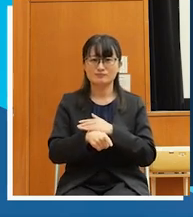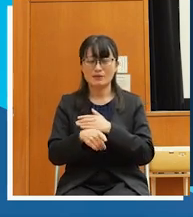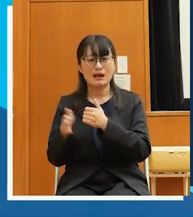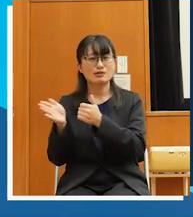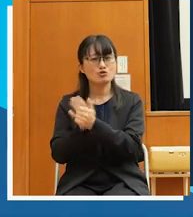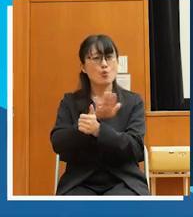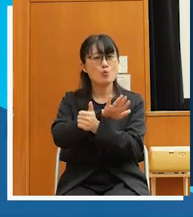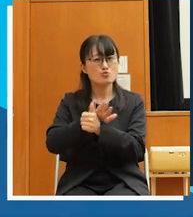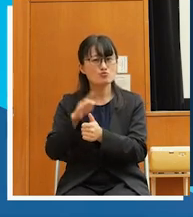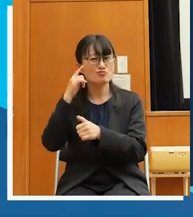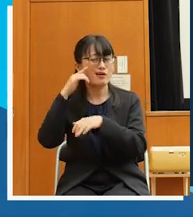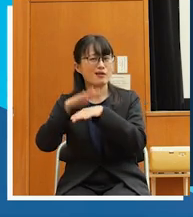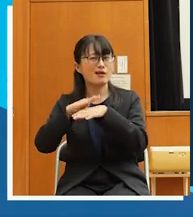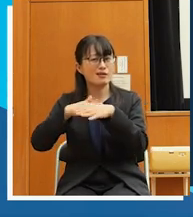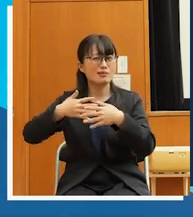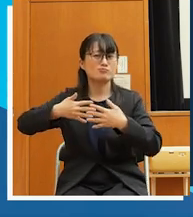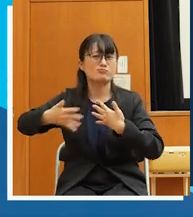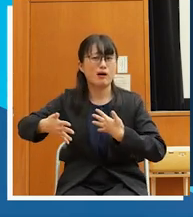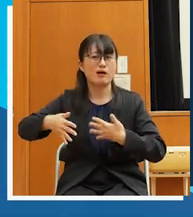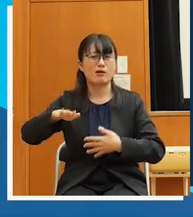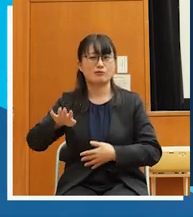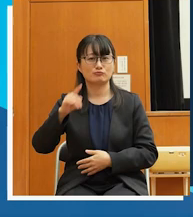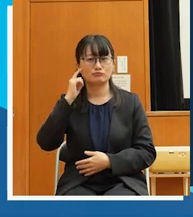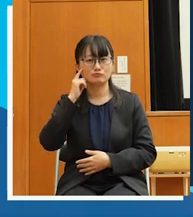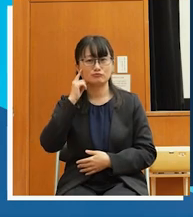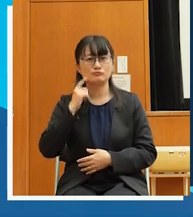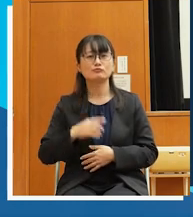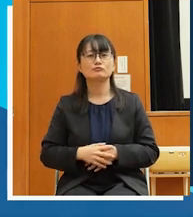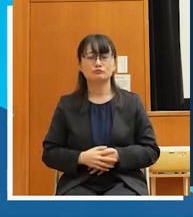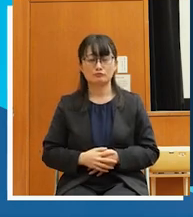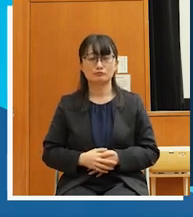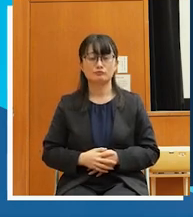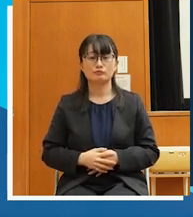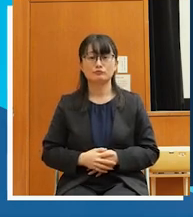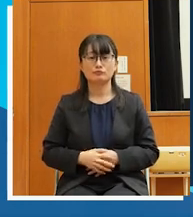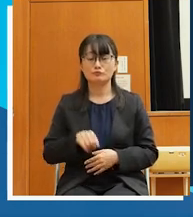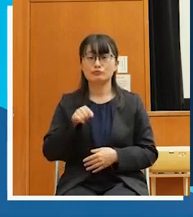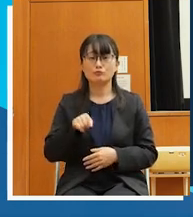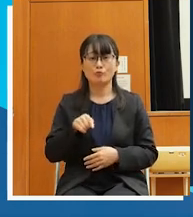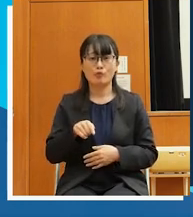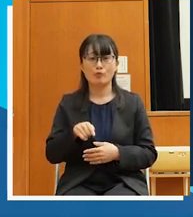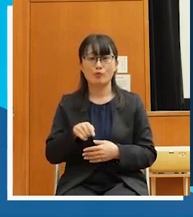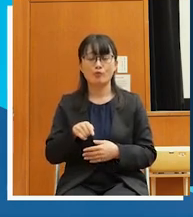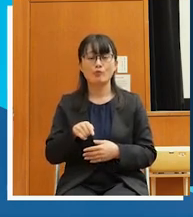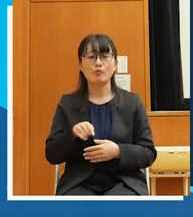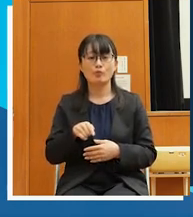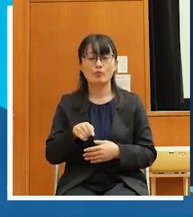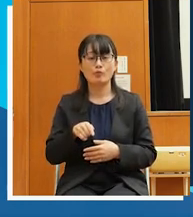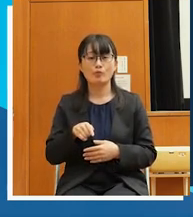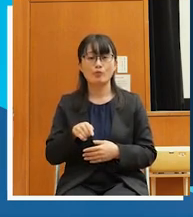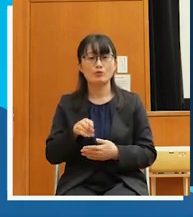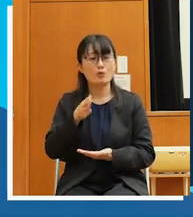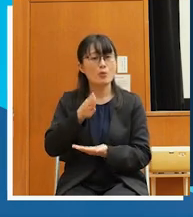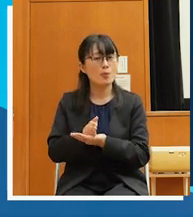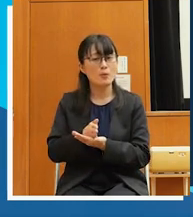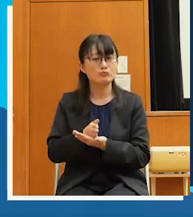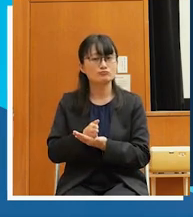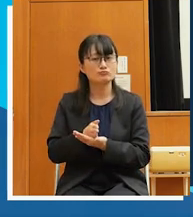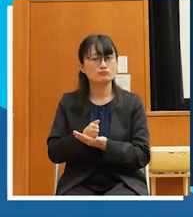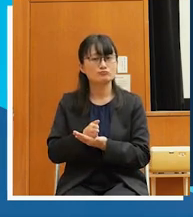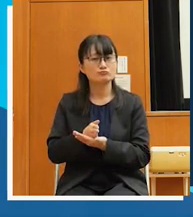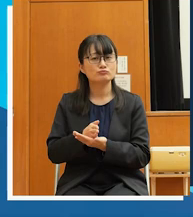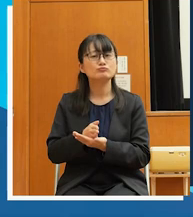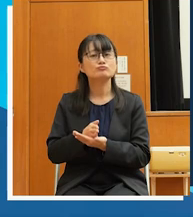違ってるのかなと思いますでそこをやっぱりあのきちんと止めてくのは先ほどもあの知事もおっしゃったに対等の関係以上